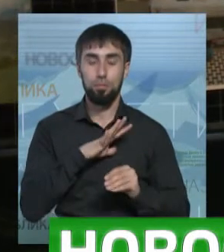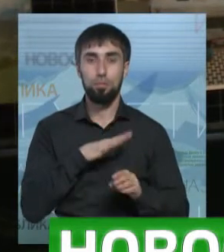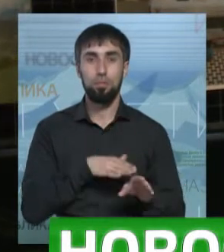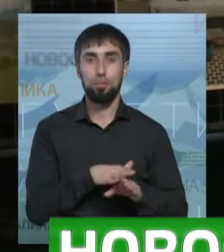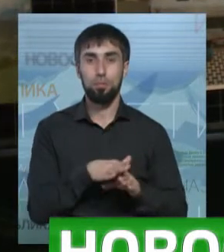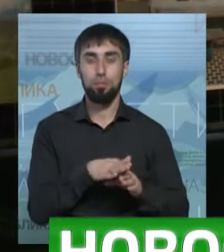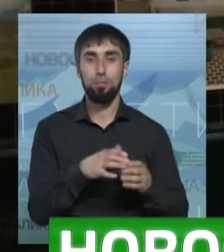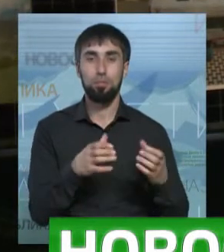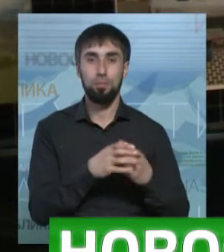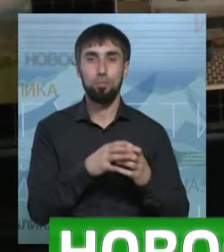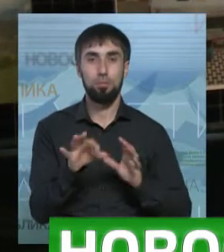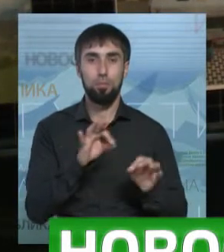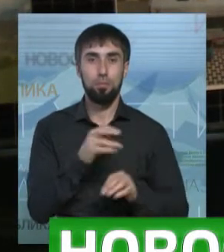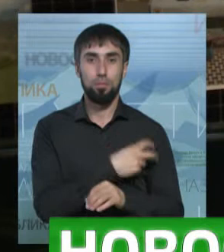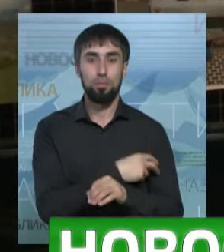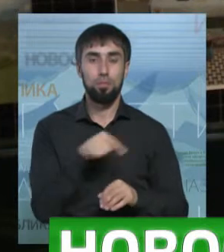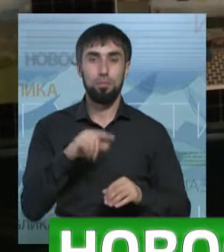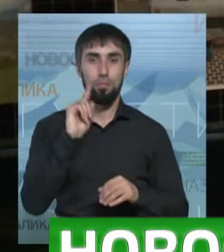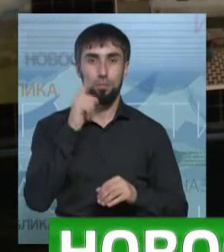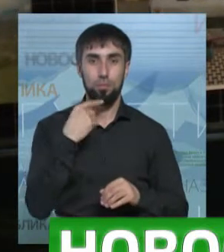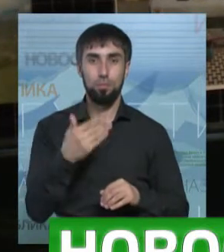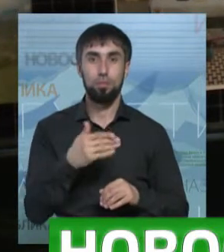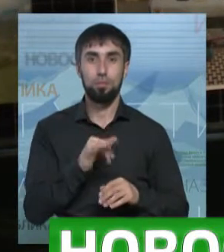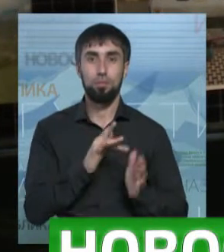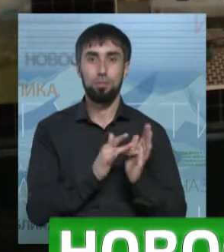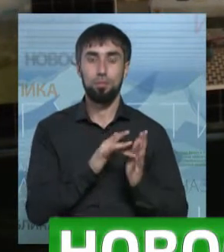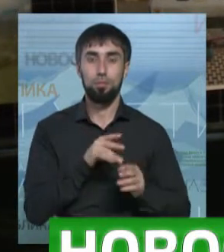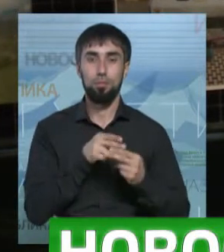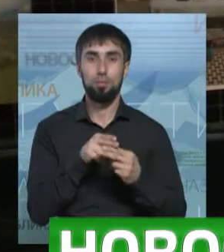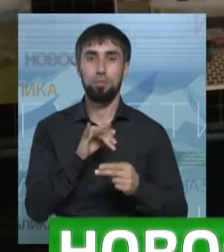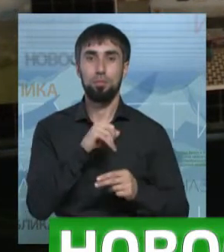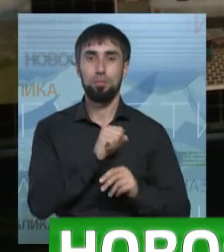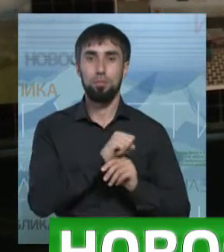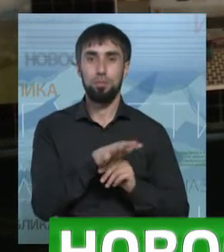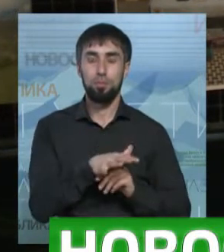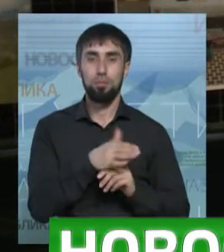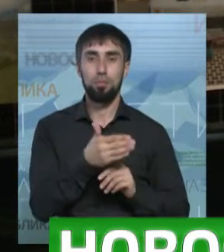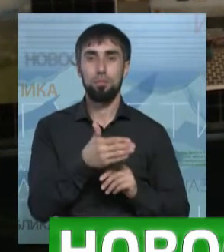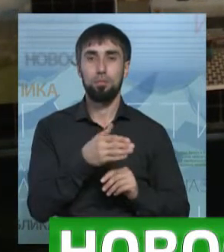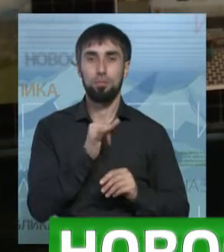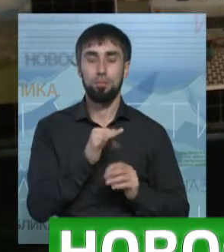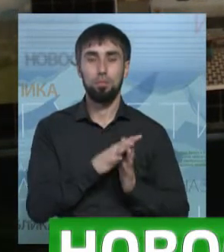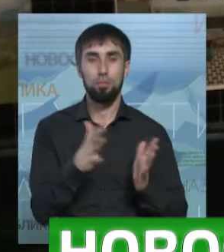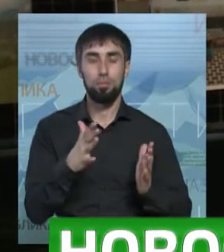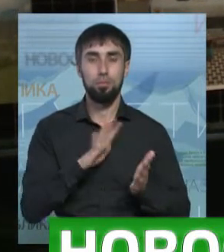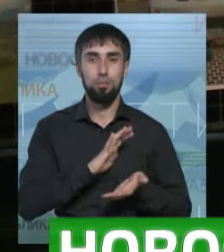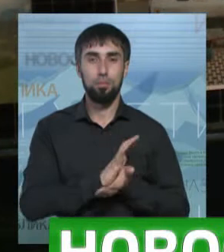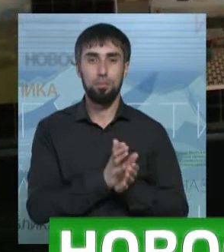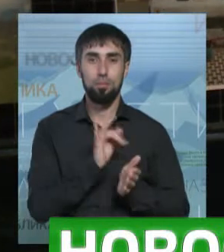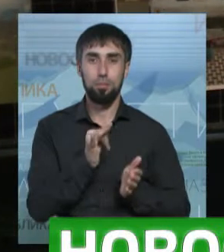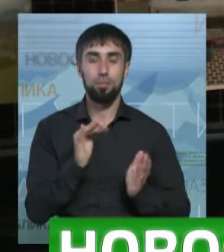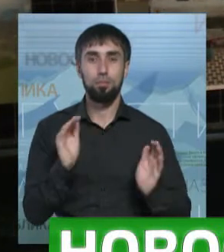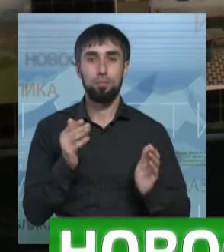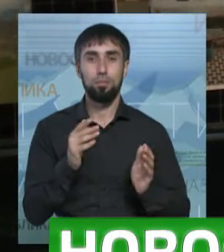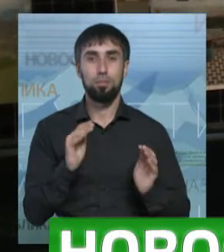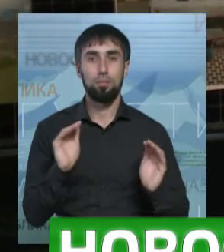трудностей нашей этого года, этого этапа экспедиции, то что из-за коронавирусной инфекции большая загруженность и мало